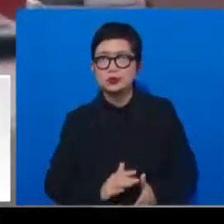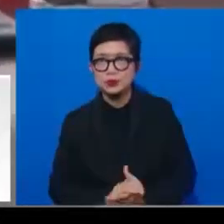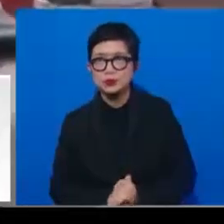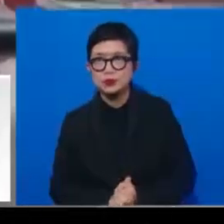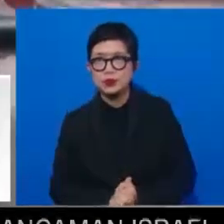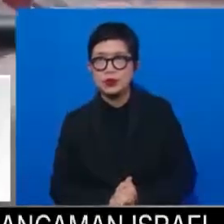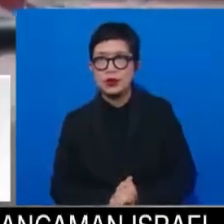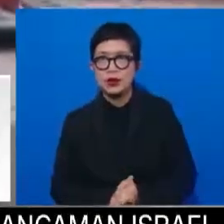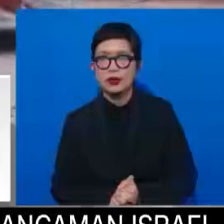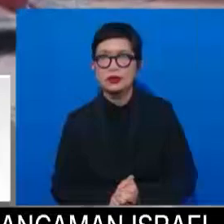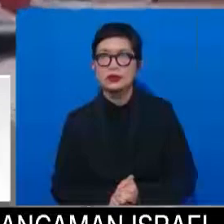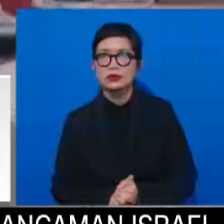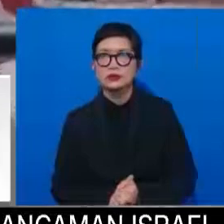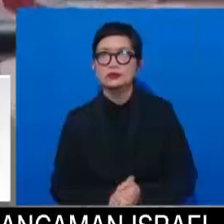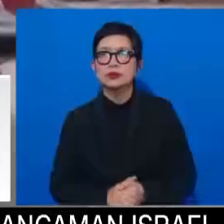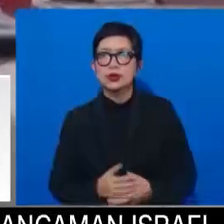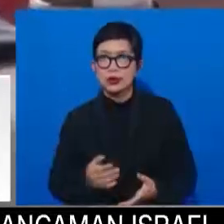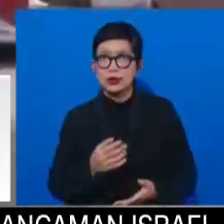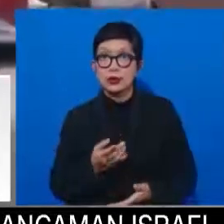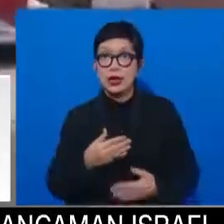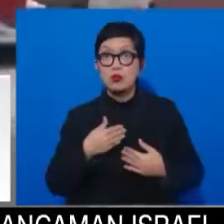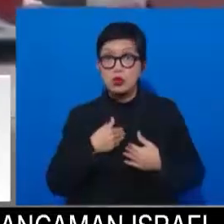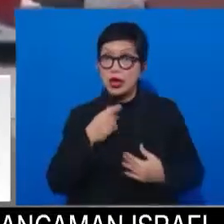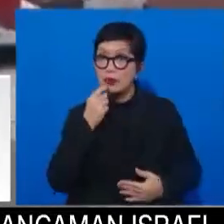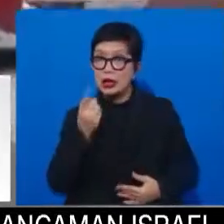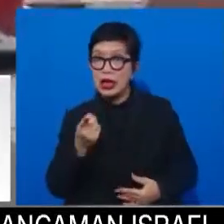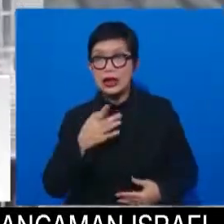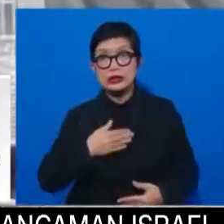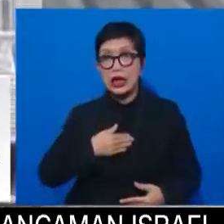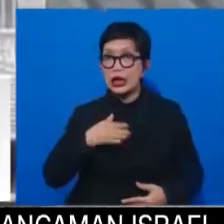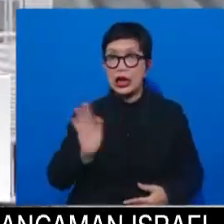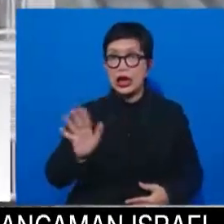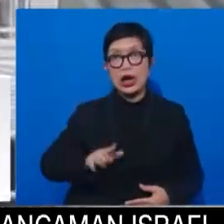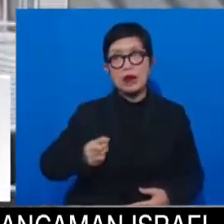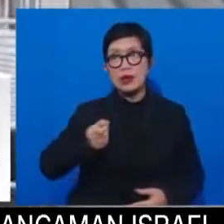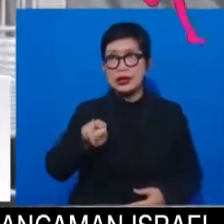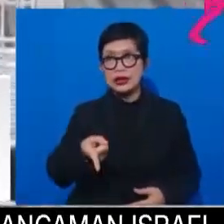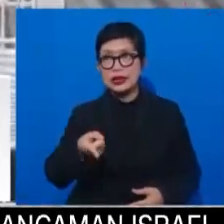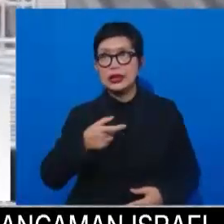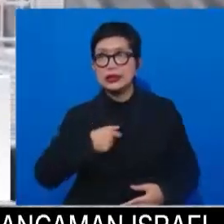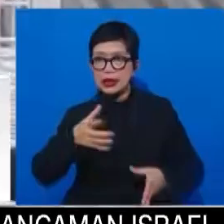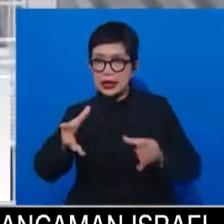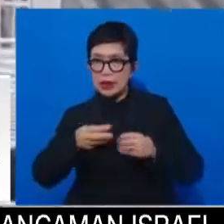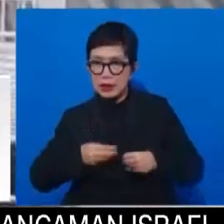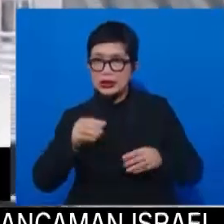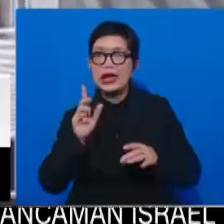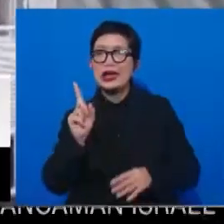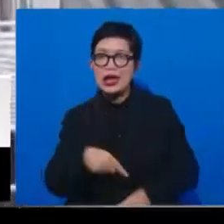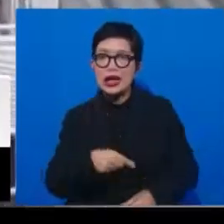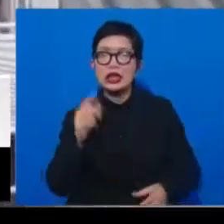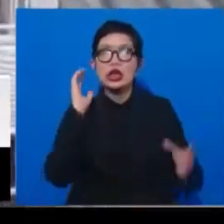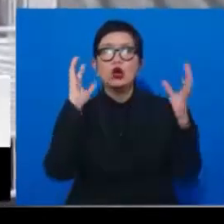keterangan pemiliknya ke polisi, lutung Jawa tersebut tidak dibeli, melainkan didapat dari hutan di Desa Sentul saat masih